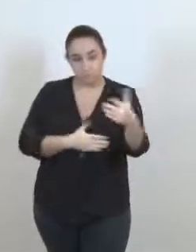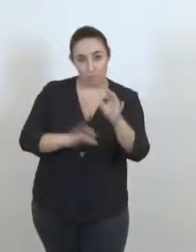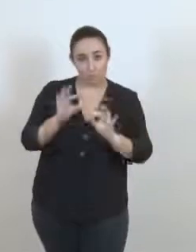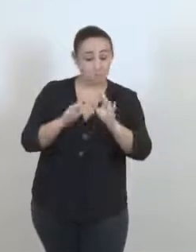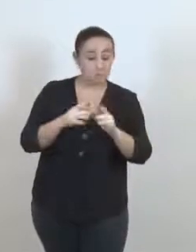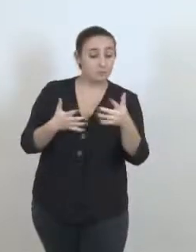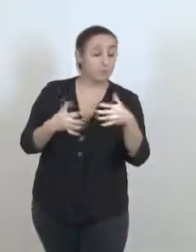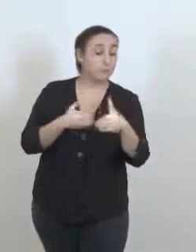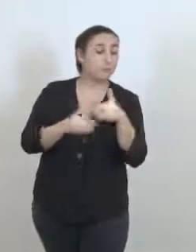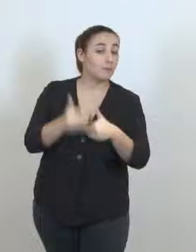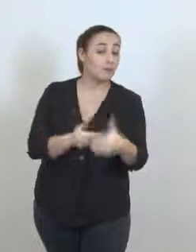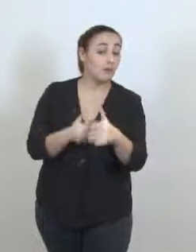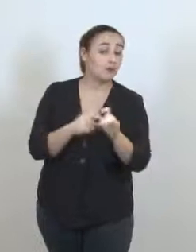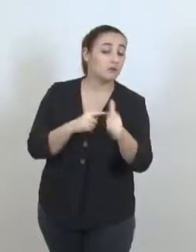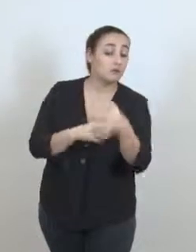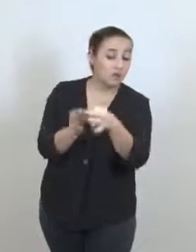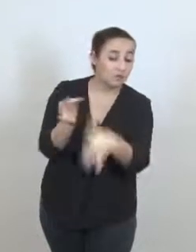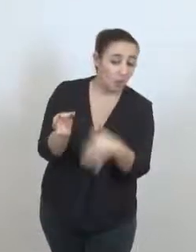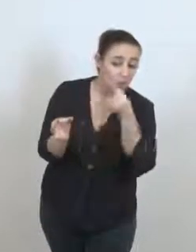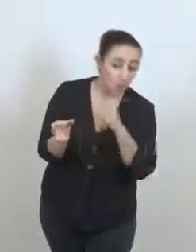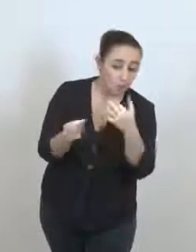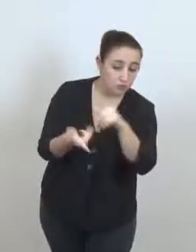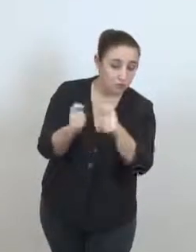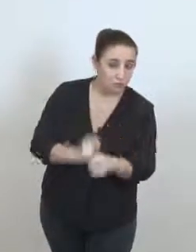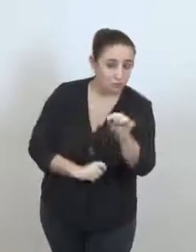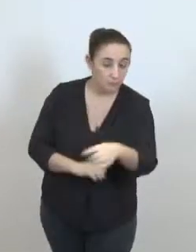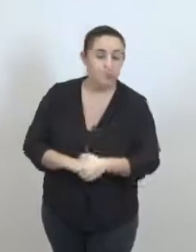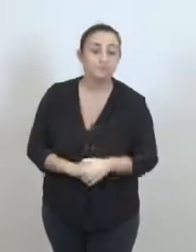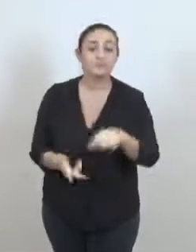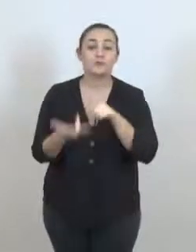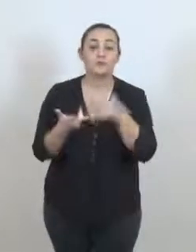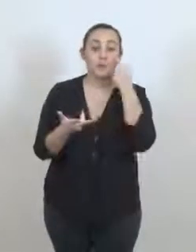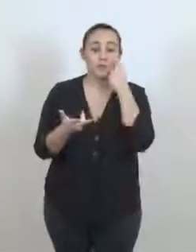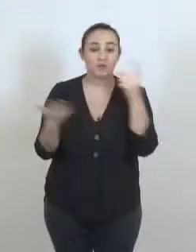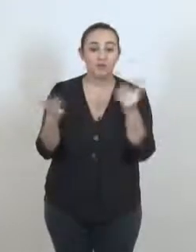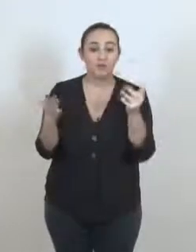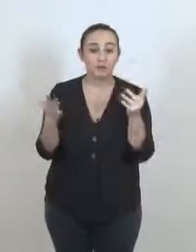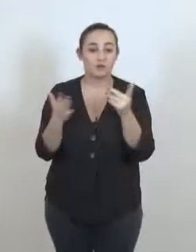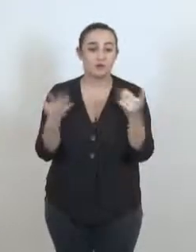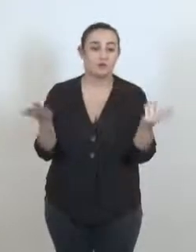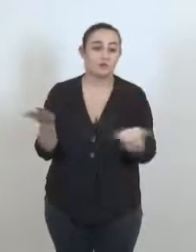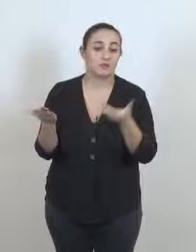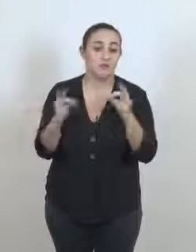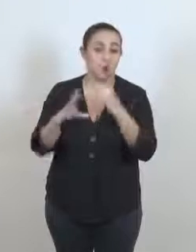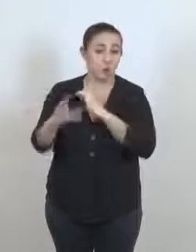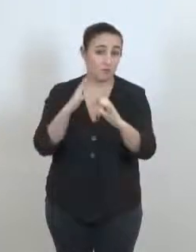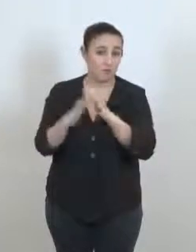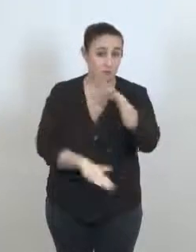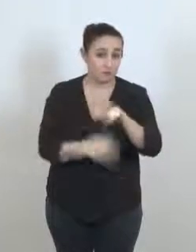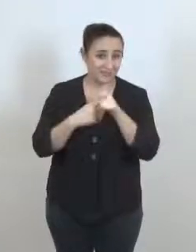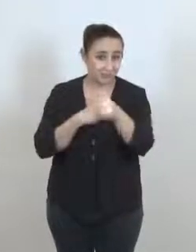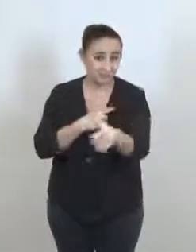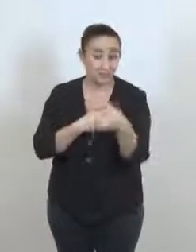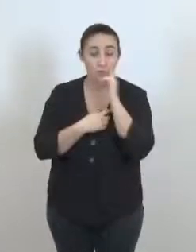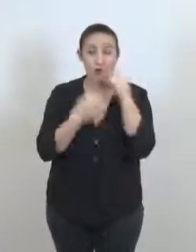la problématique se pose aussi chez nous. Enfin, troisièmement, la communication nécessaire sur le dispositif, car pour celui-ci, comme beaucoup d'autres, les citoyens ne sont